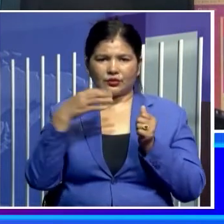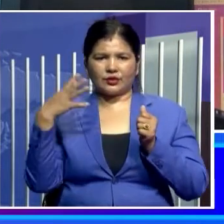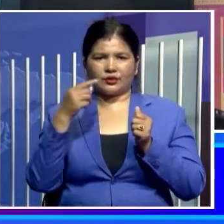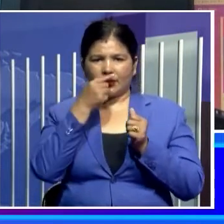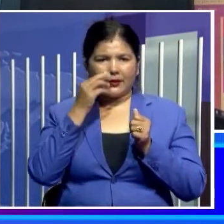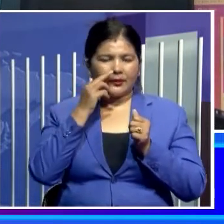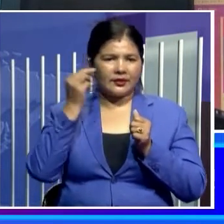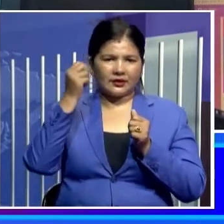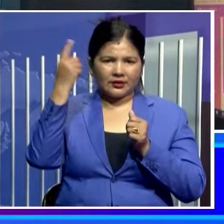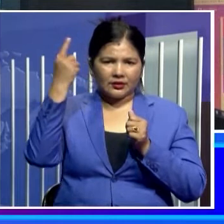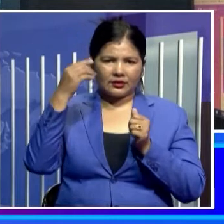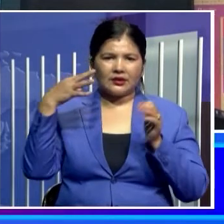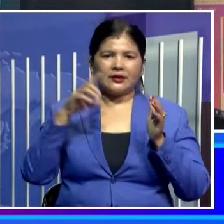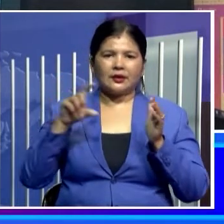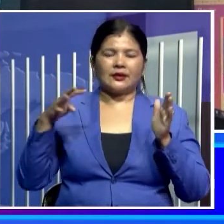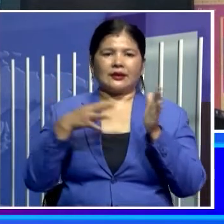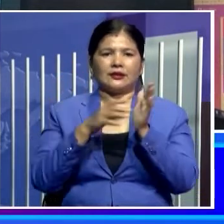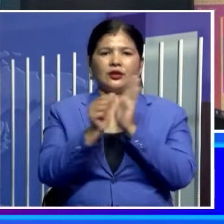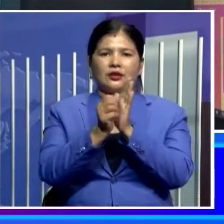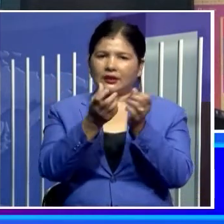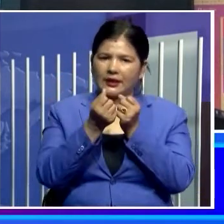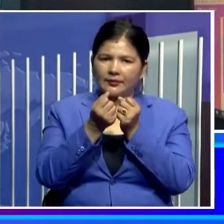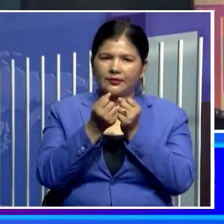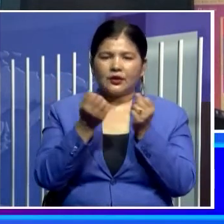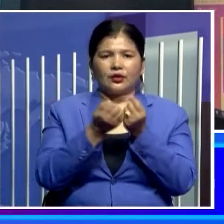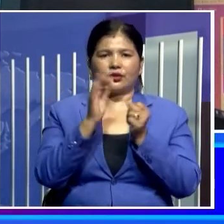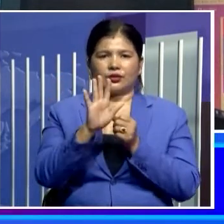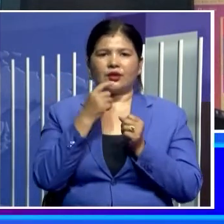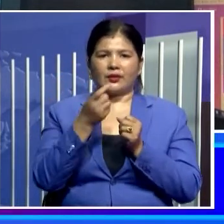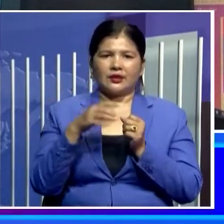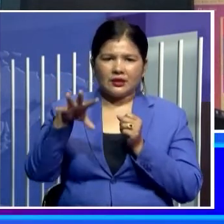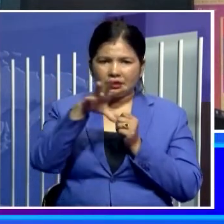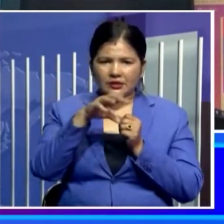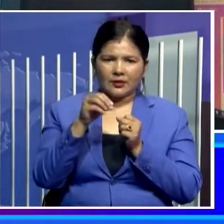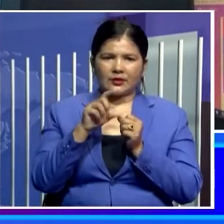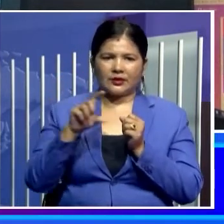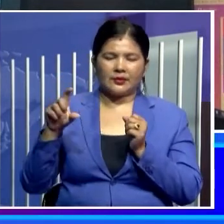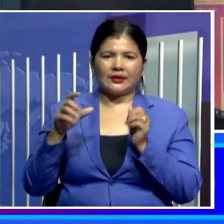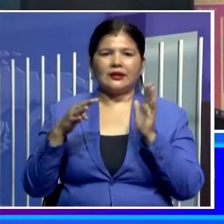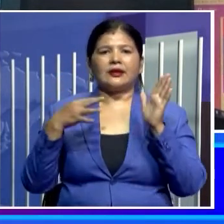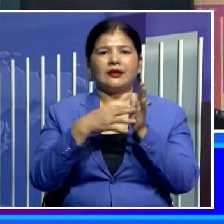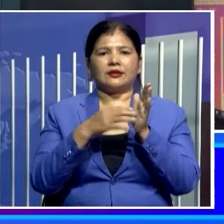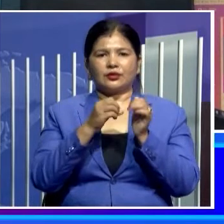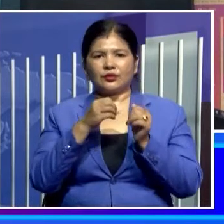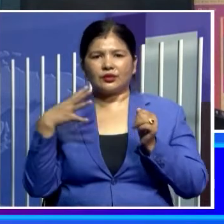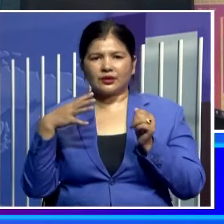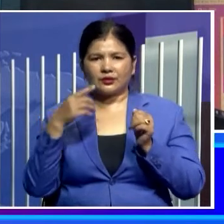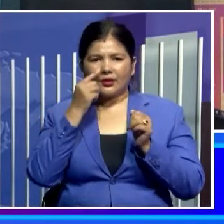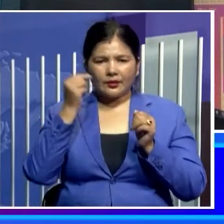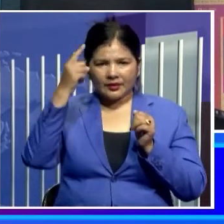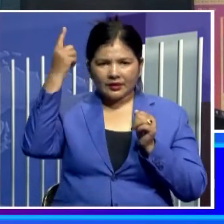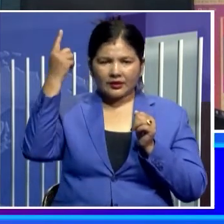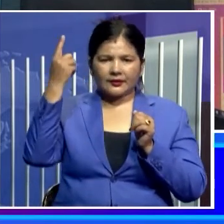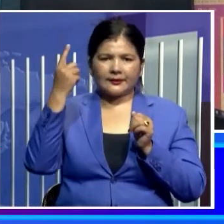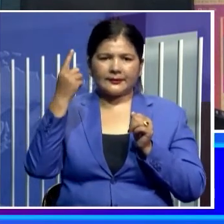वीरेन्द्रनगरमा नेपाली काङ्ग्रेसले चाहिँ अग्रता कायम गरेको छ भने समग्र नेपाली काङ्ग्रेसले सुर्खेतका वीरेन्द्रनगर,